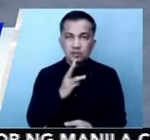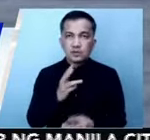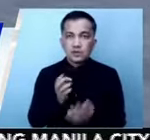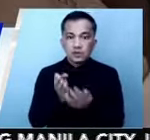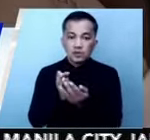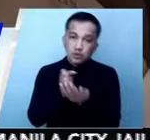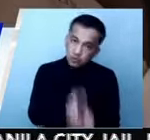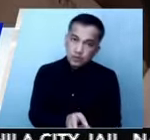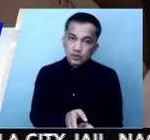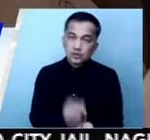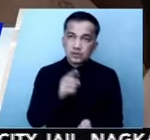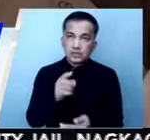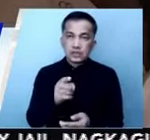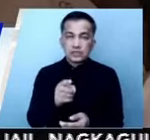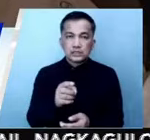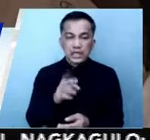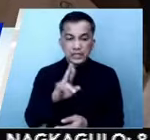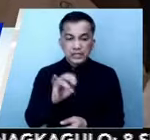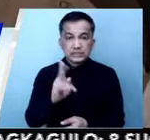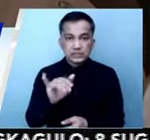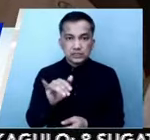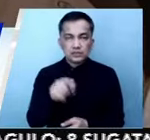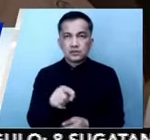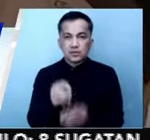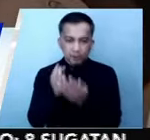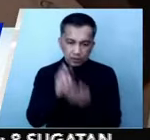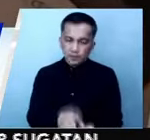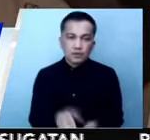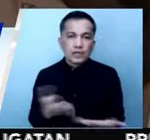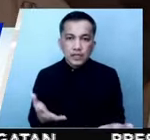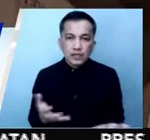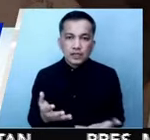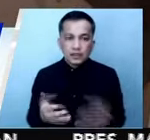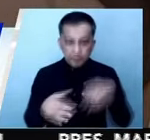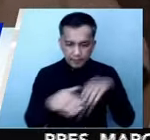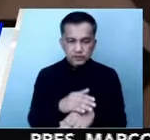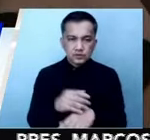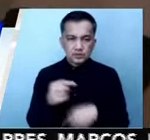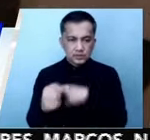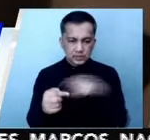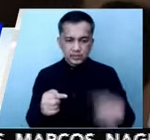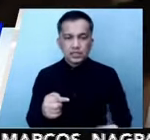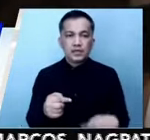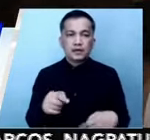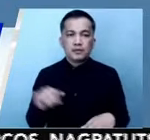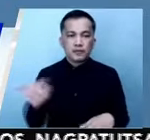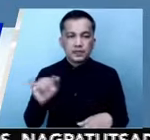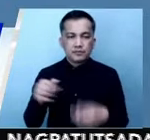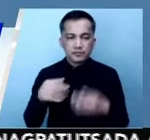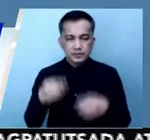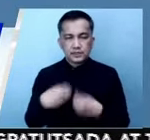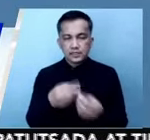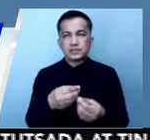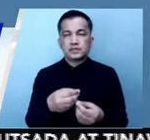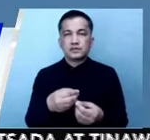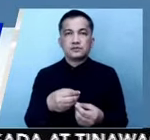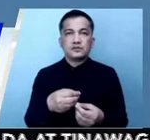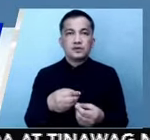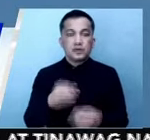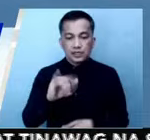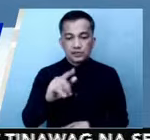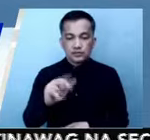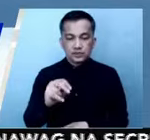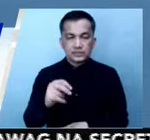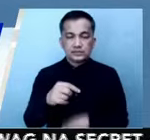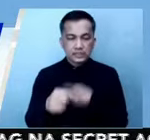Kasi rusty na. Pag lumubog yun, nawala na tayo, papasok ng China. Parang binigay niya na yung Ayungin Shoal sa China. Kung magkataon,